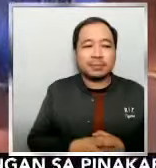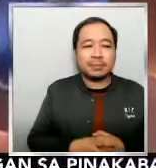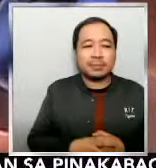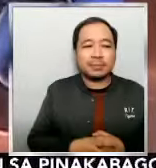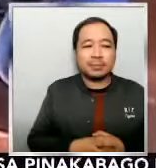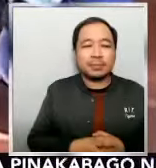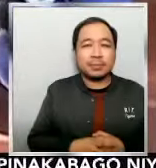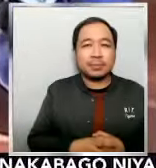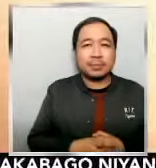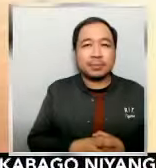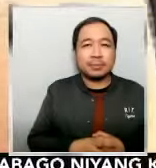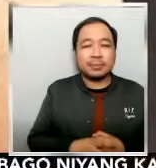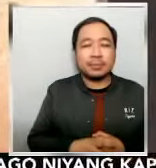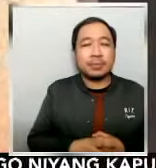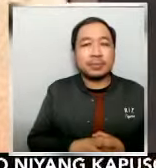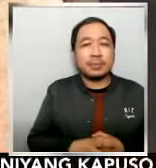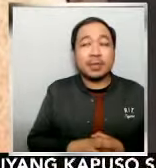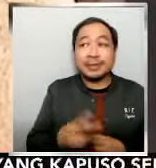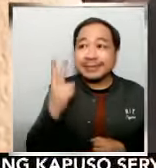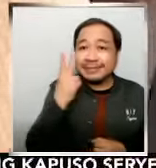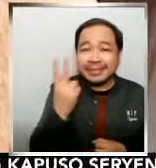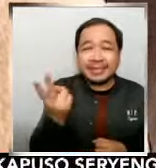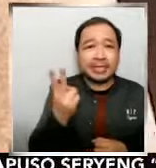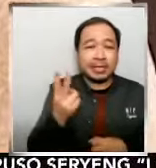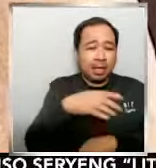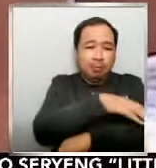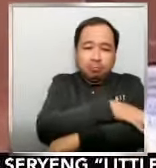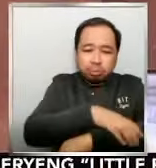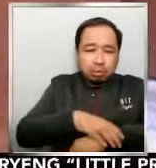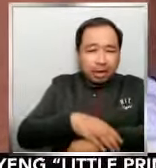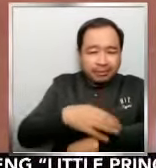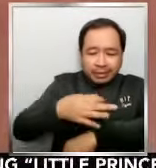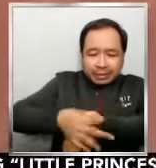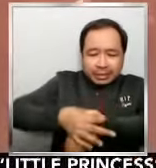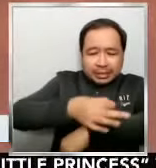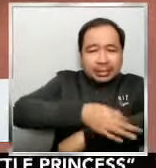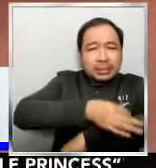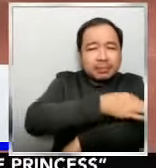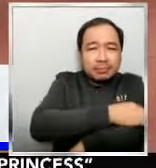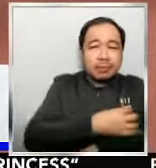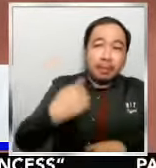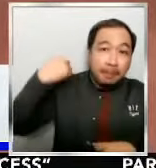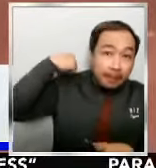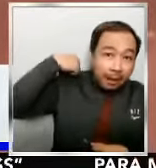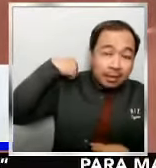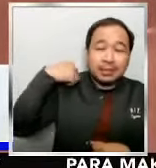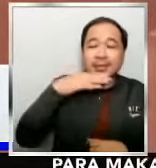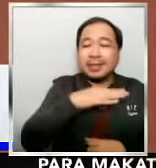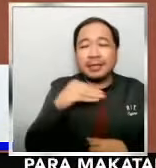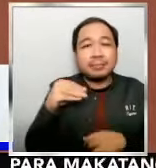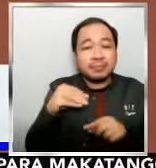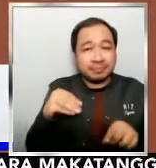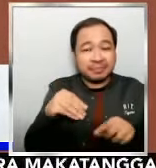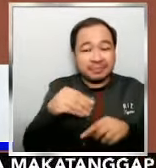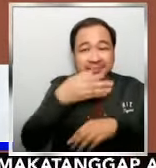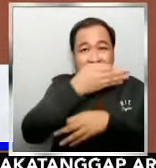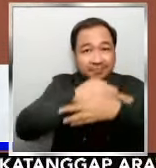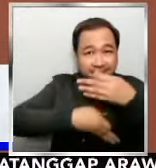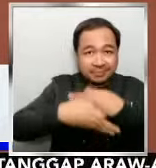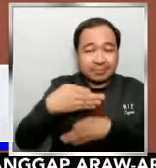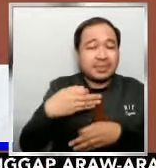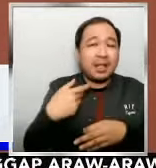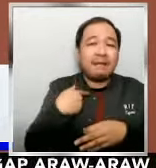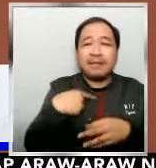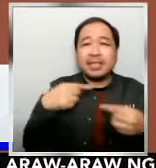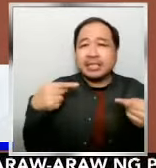Bakas pa rin sa mga braso, likod at paa ng 54 anyos na si Aida, dito na'y napangalan ang mga pasa at